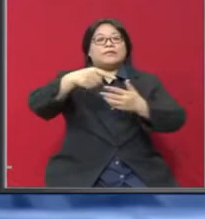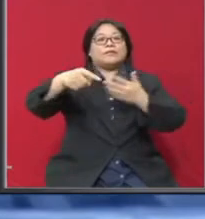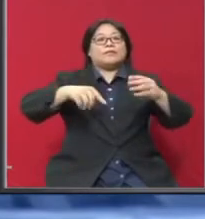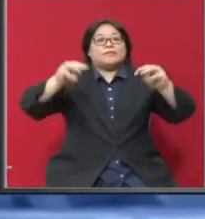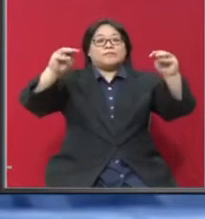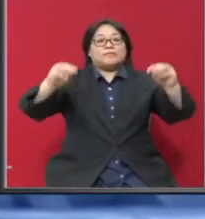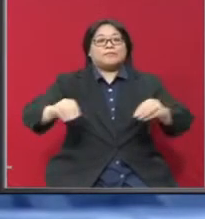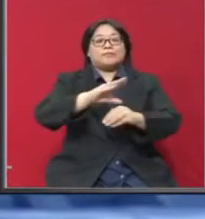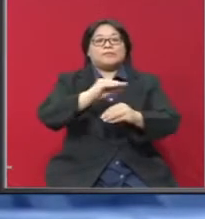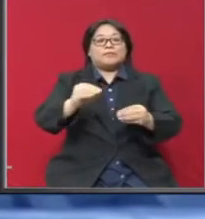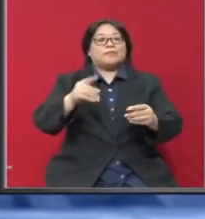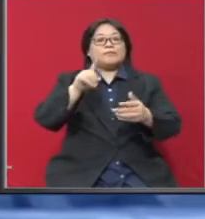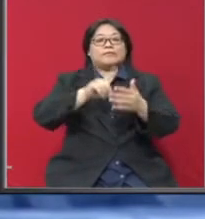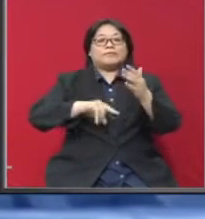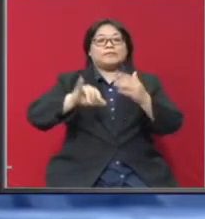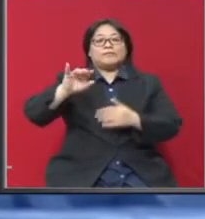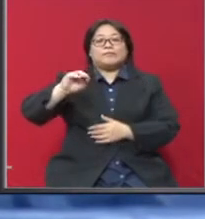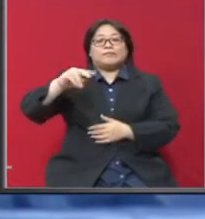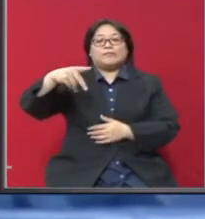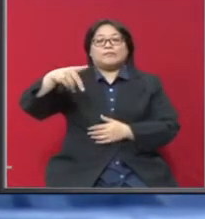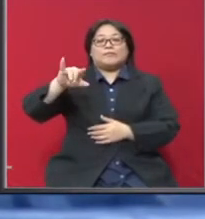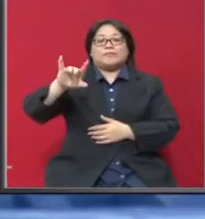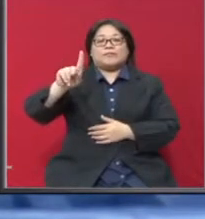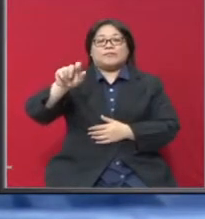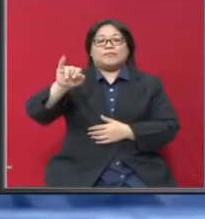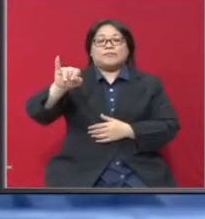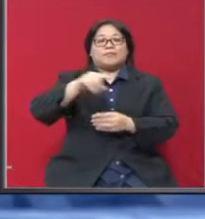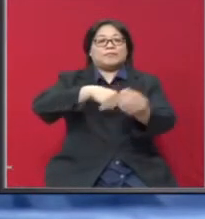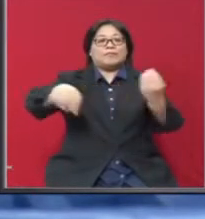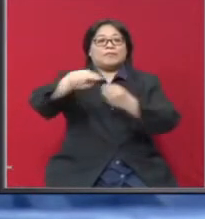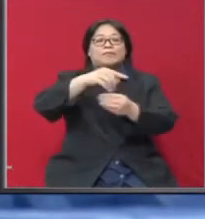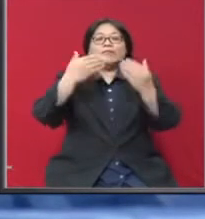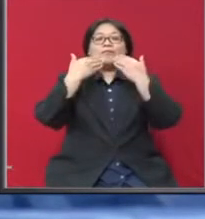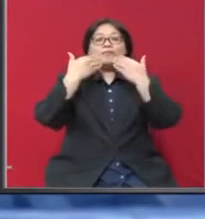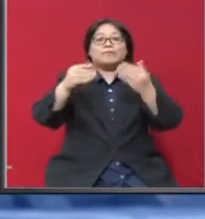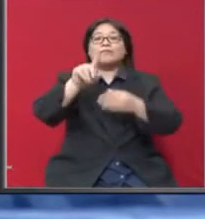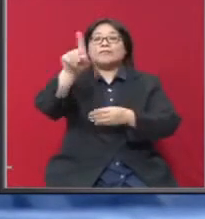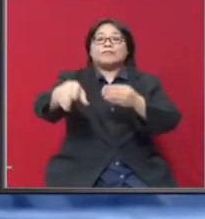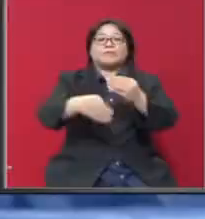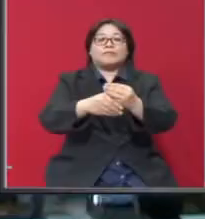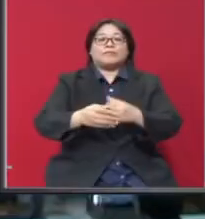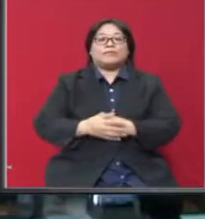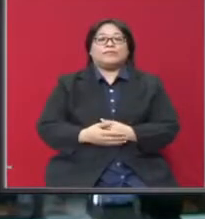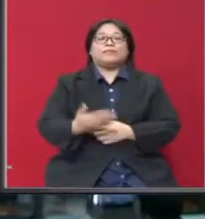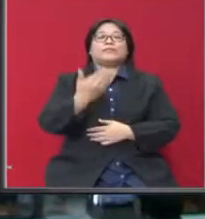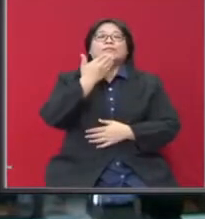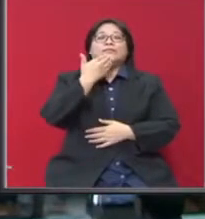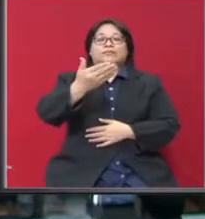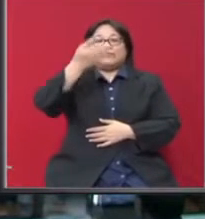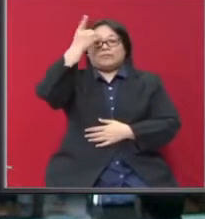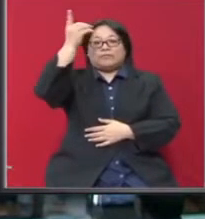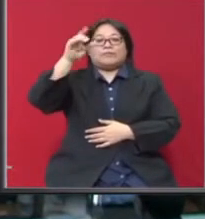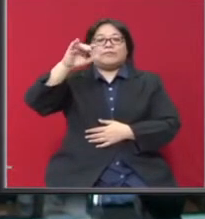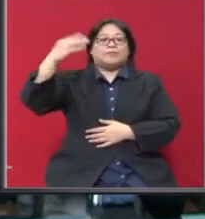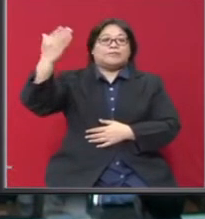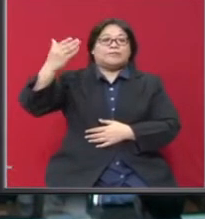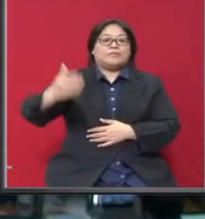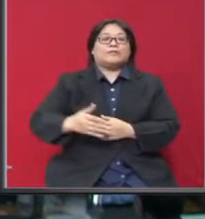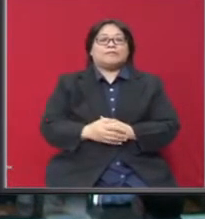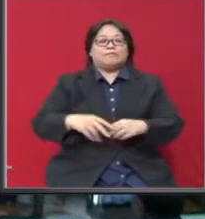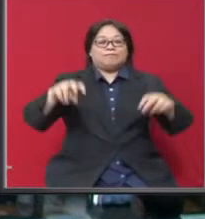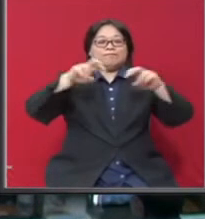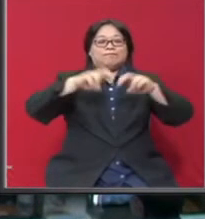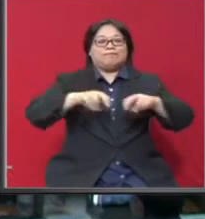dan implikasi terhadap persekitaran masih seorang tambahan Terima kasih tatosxl SPK